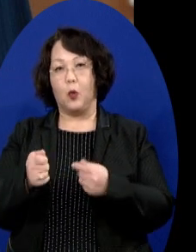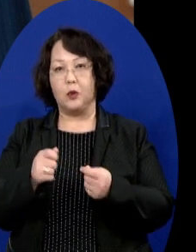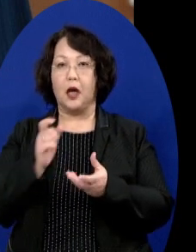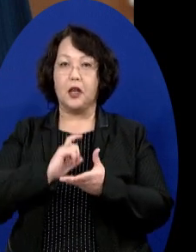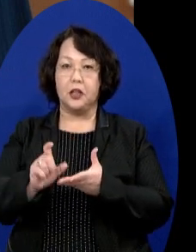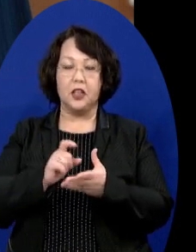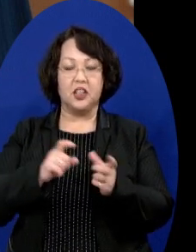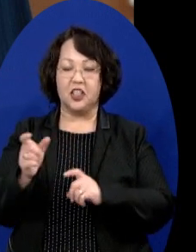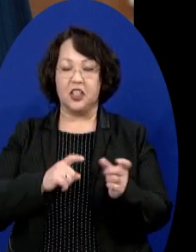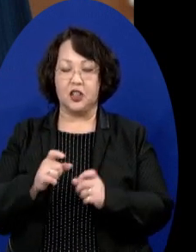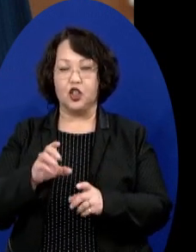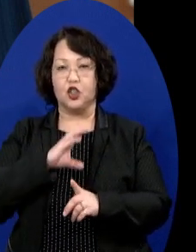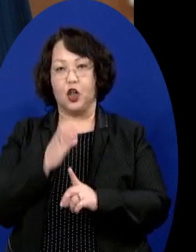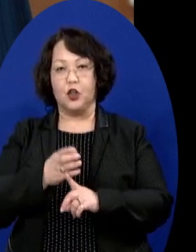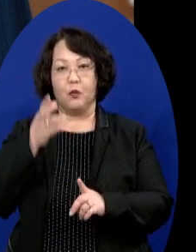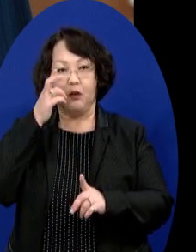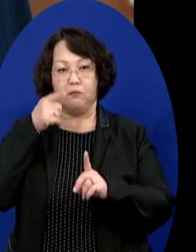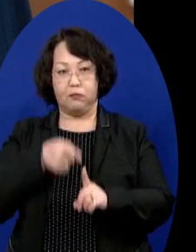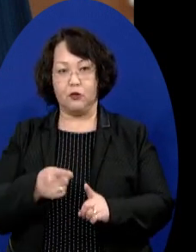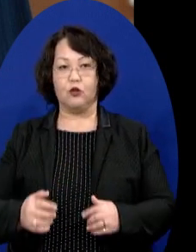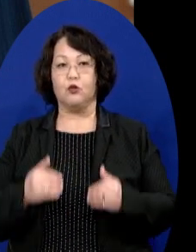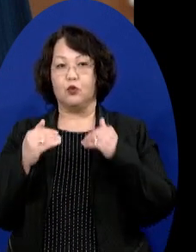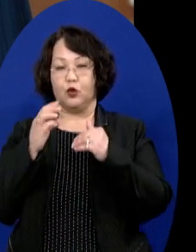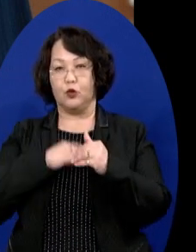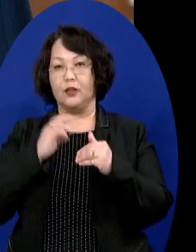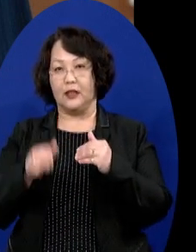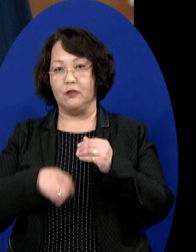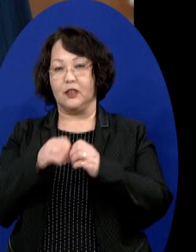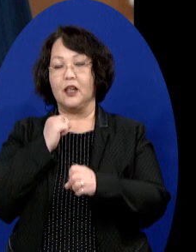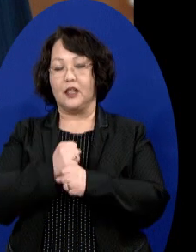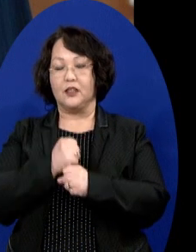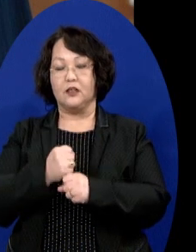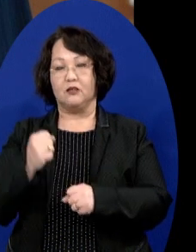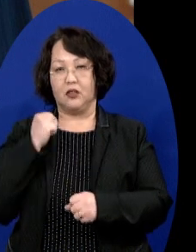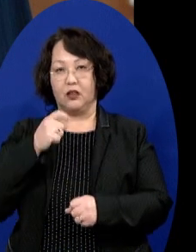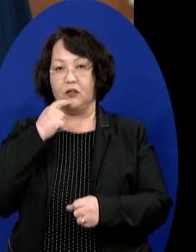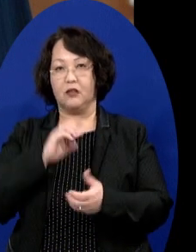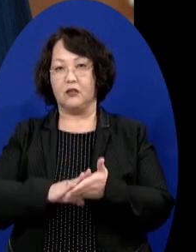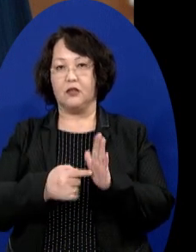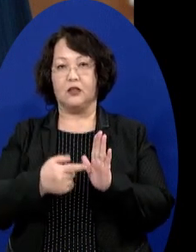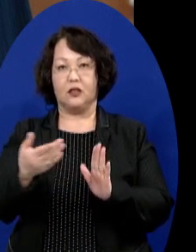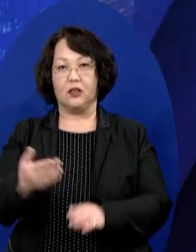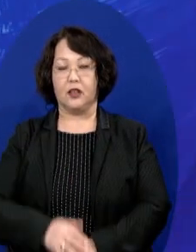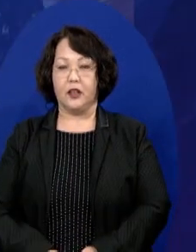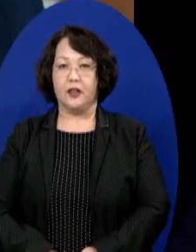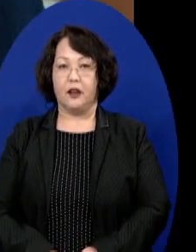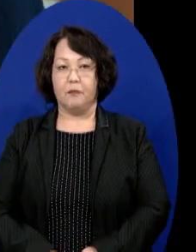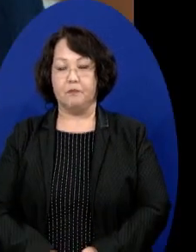эдийн засаг, соёл боловсролын салбарт хөгжүүлэхийн төлөө хүчин чармайлт гарган ажиллахаан илэрхийллээ.